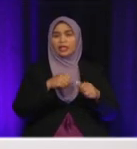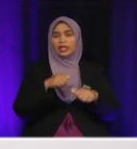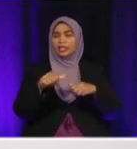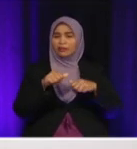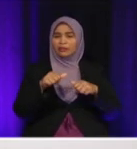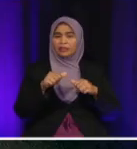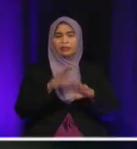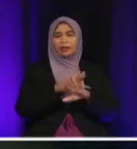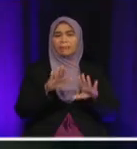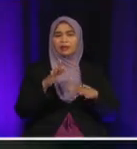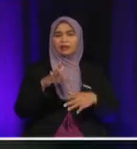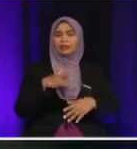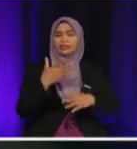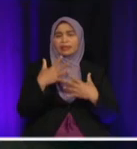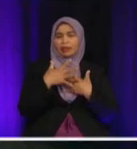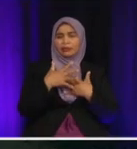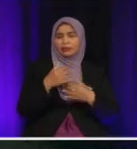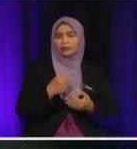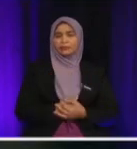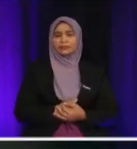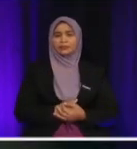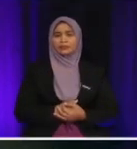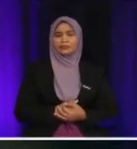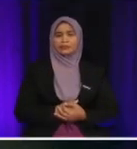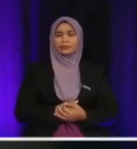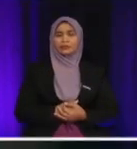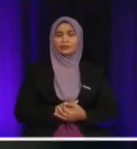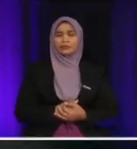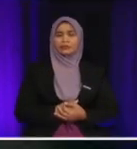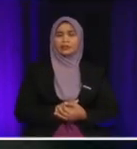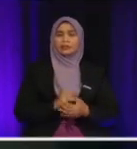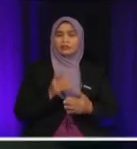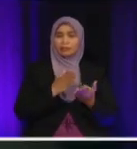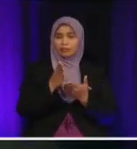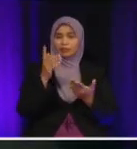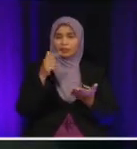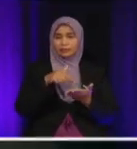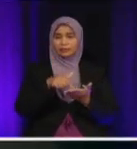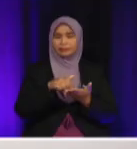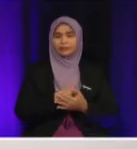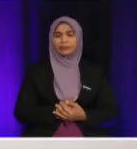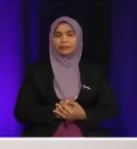Ya, betul. Rasa yakin. Okey, terima kasih Fitri. Okey, kita teruskan kepada Hakim.